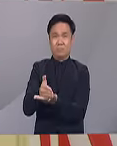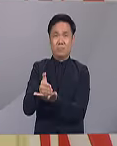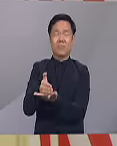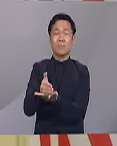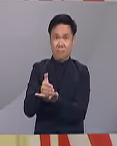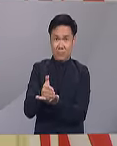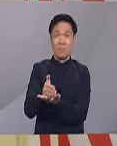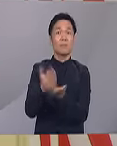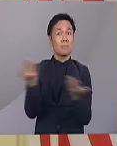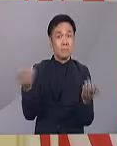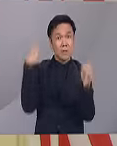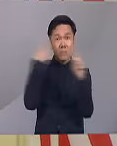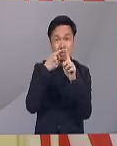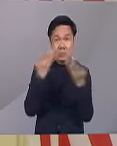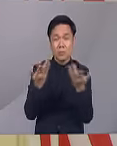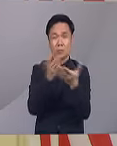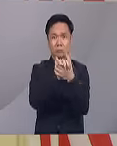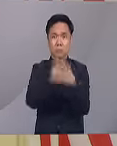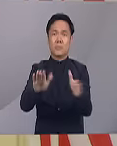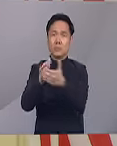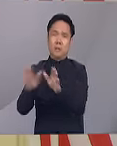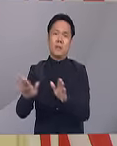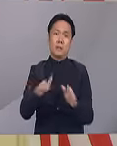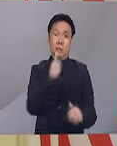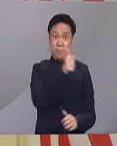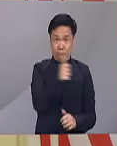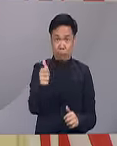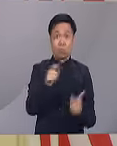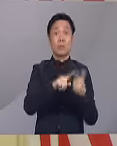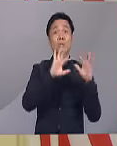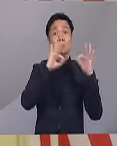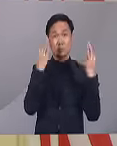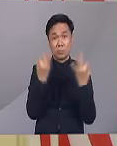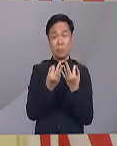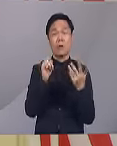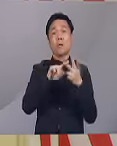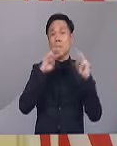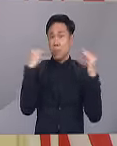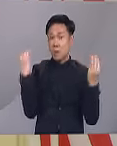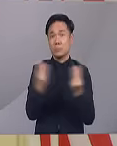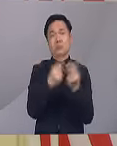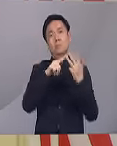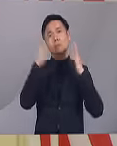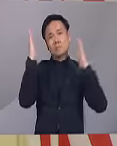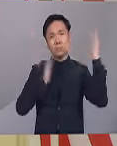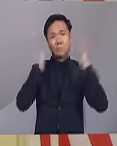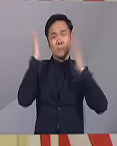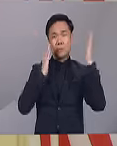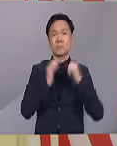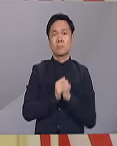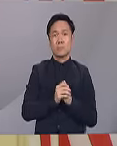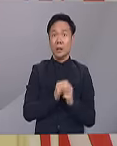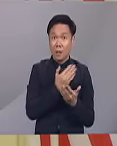Demi keselamatan diri kita, keluarga kita, masyarakat dan negara. Supaya akhirnya kita